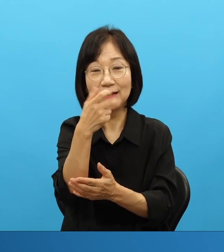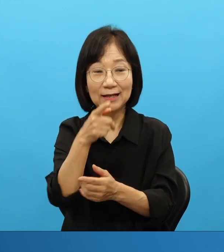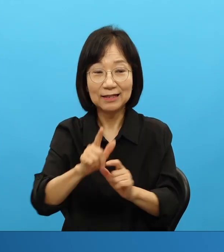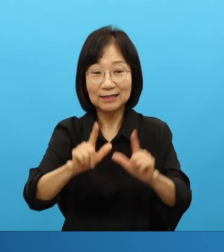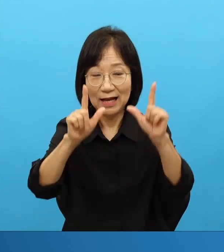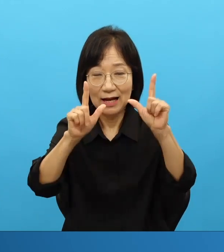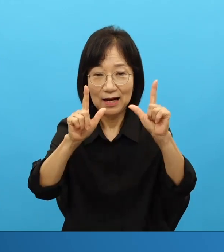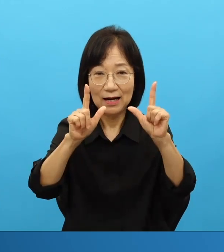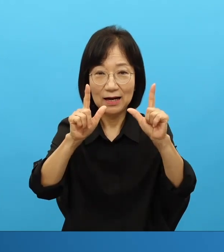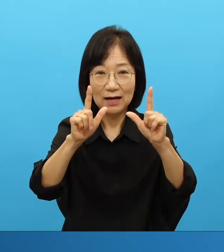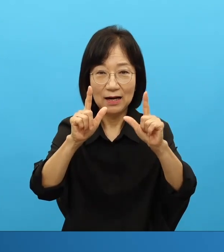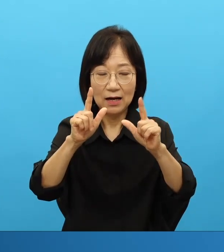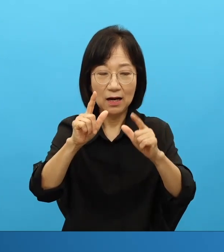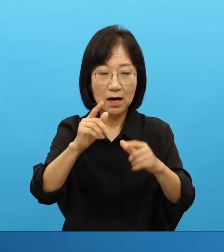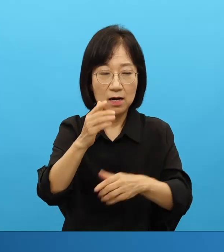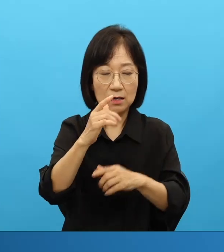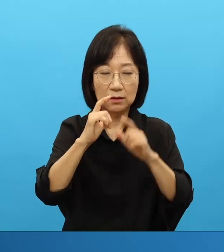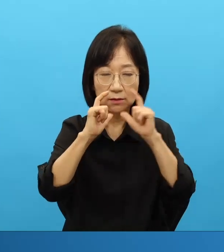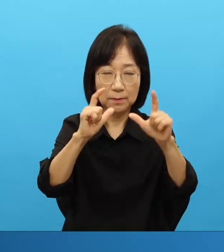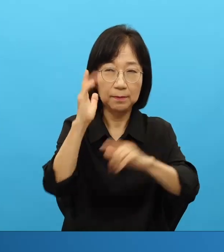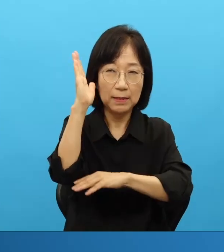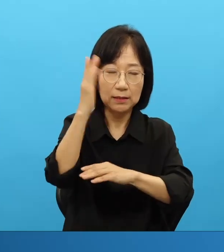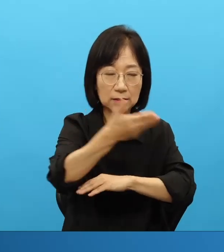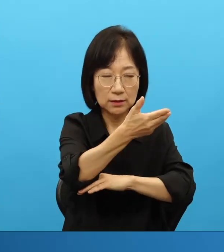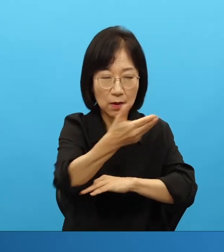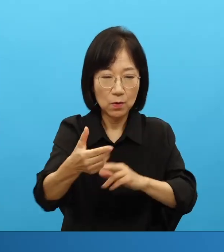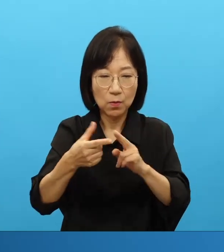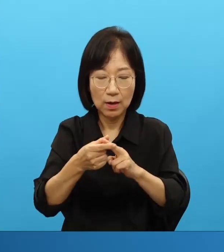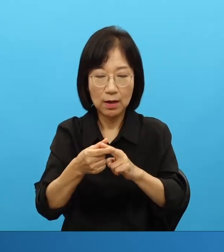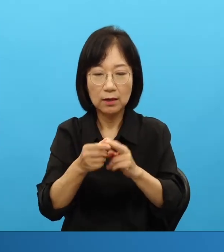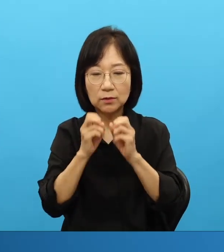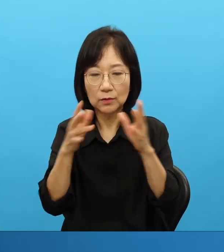말씀의 흐름과 전도자의 신앙 고백을 확인할 수 있습니다.